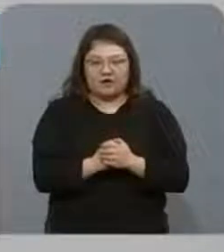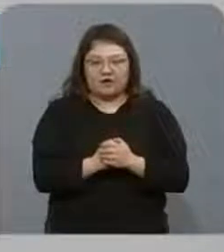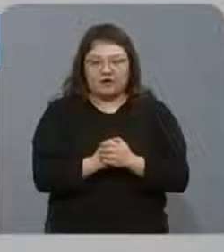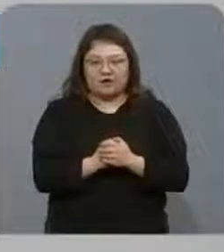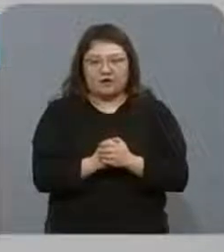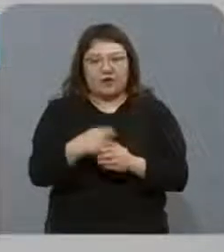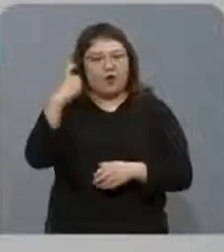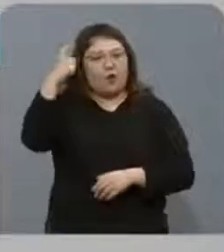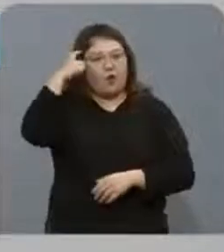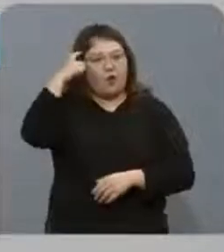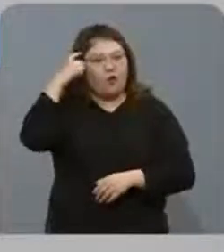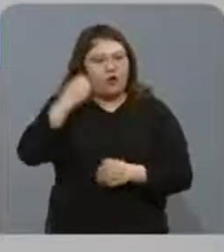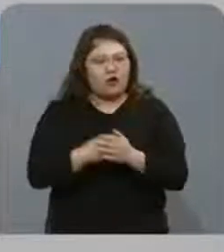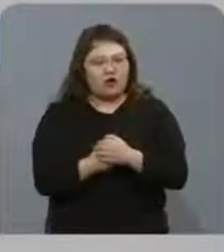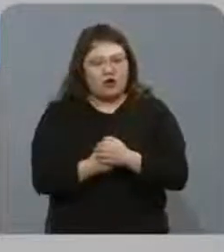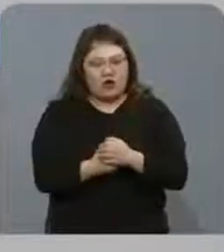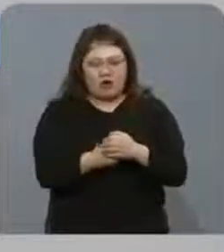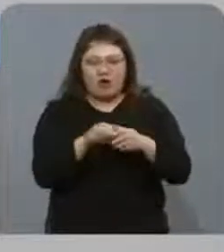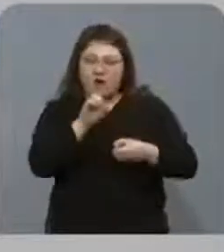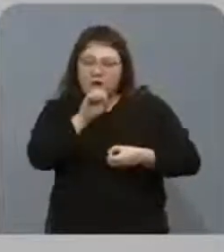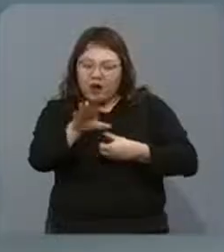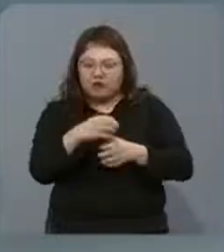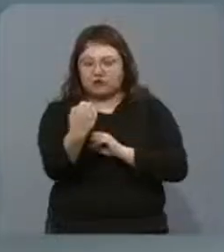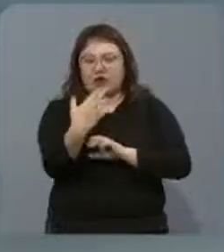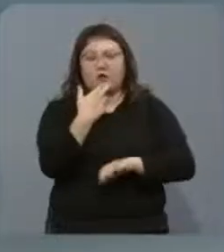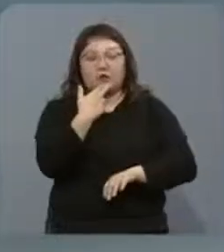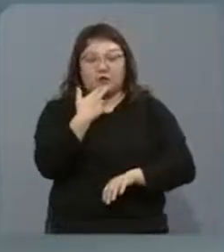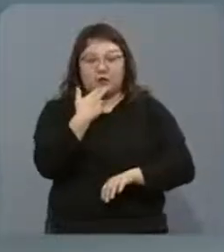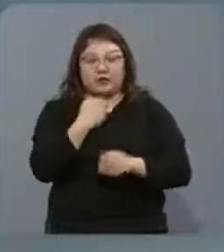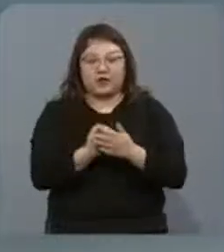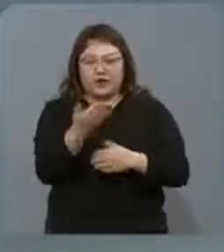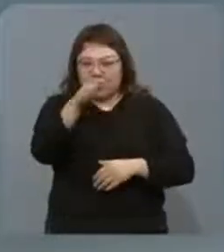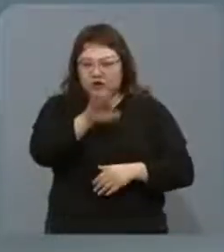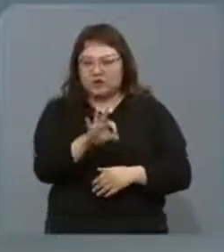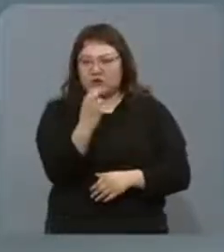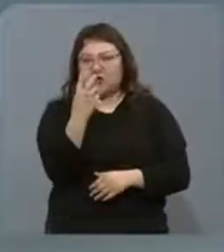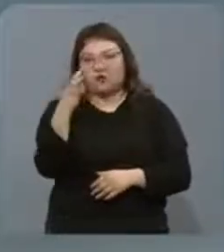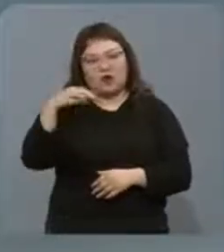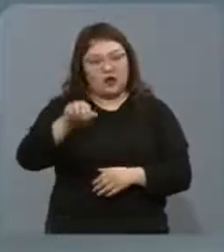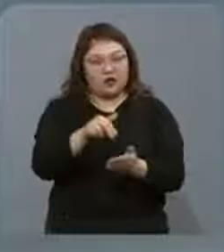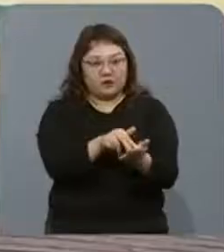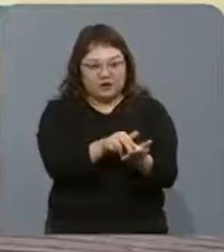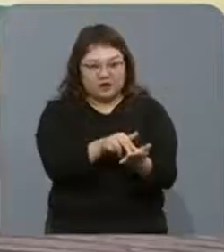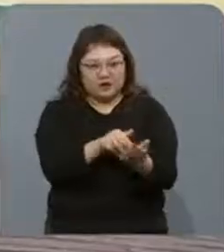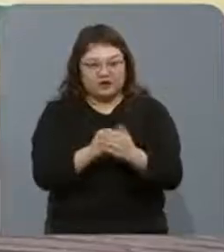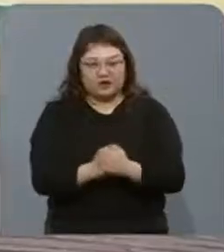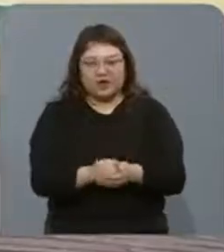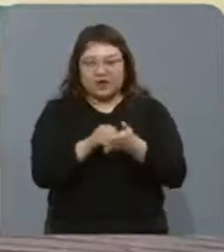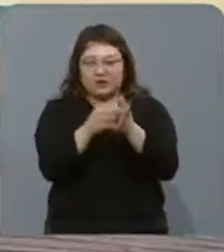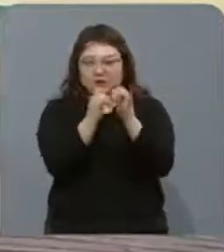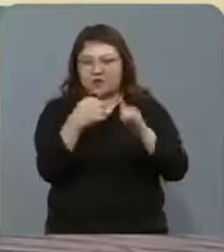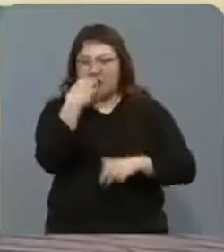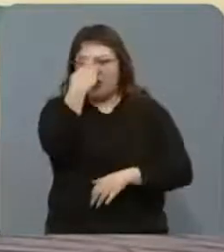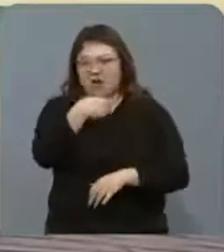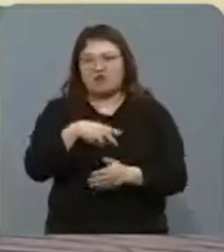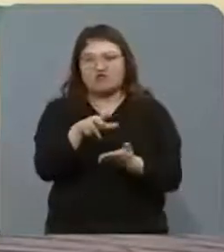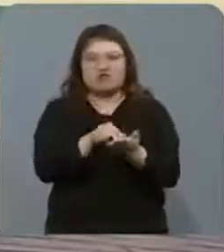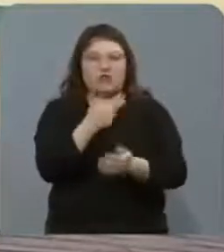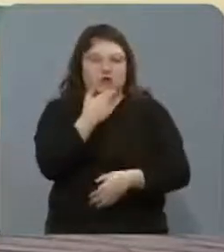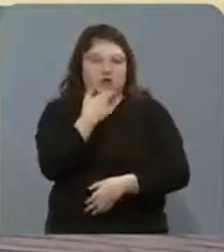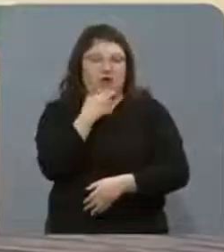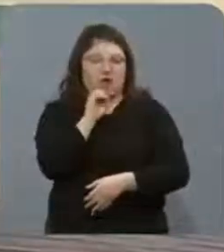왜 그쪽에선 아무 응답이 없나 고요 하지만 유양 원칙은 입소자 발리의 문제가 없었다고